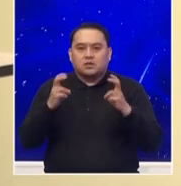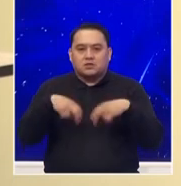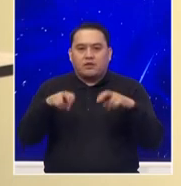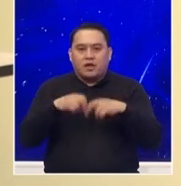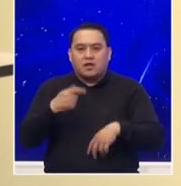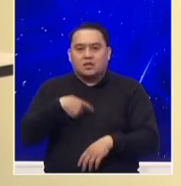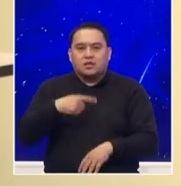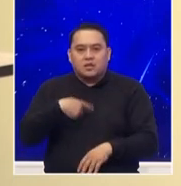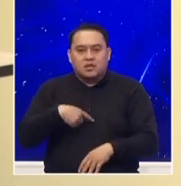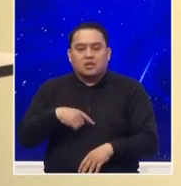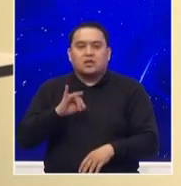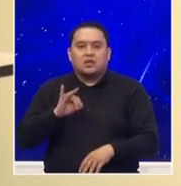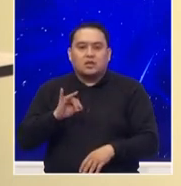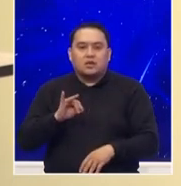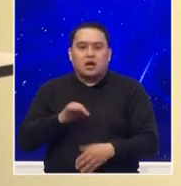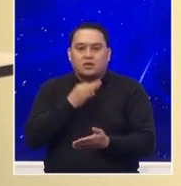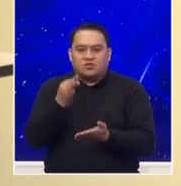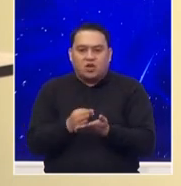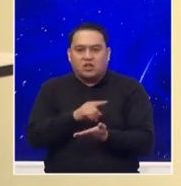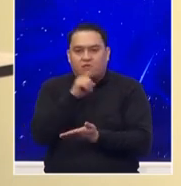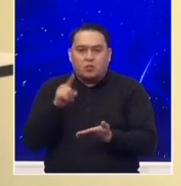и отвечают на вопросы